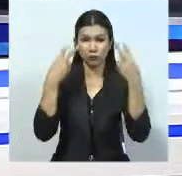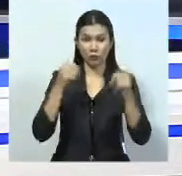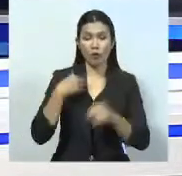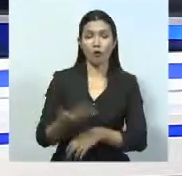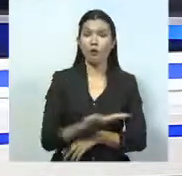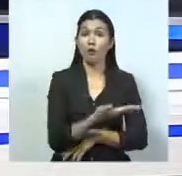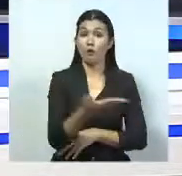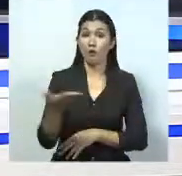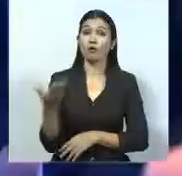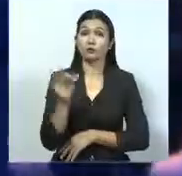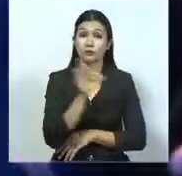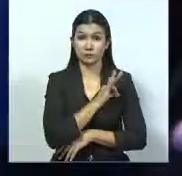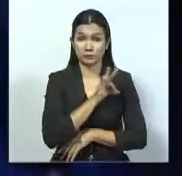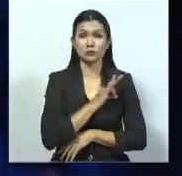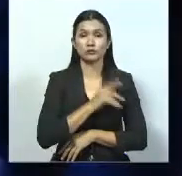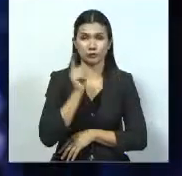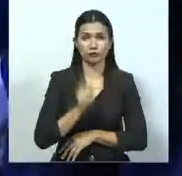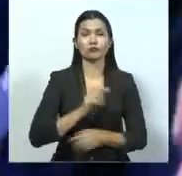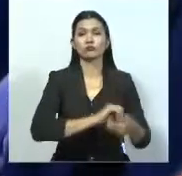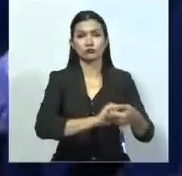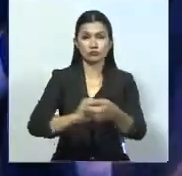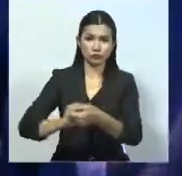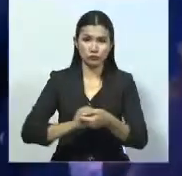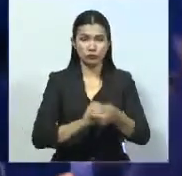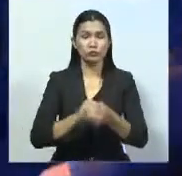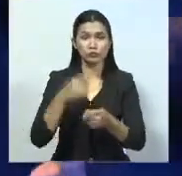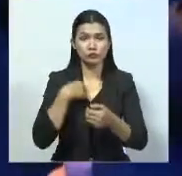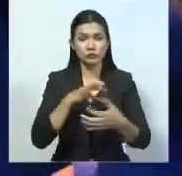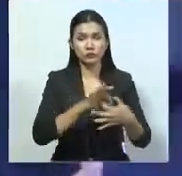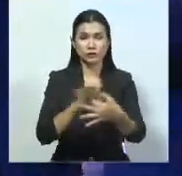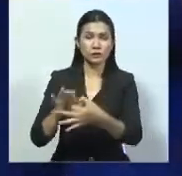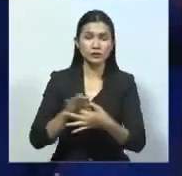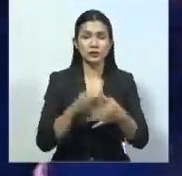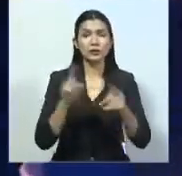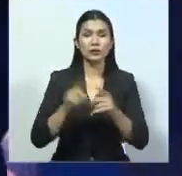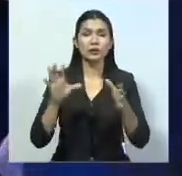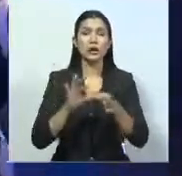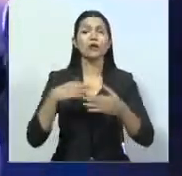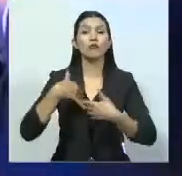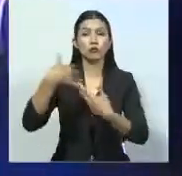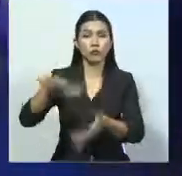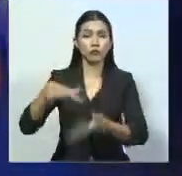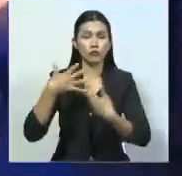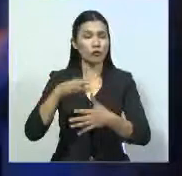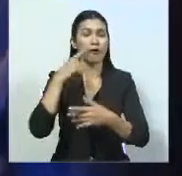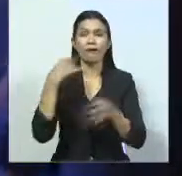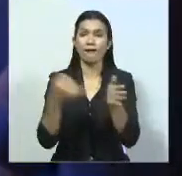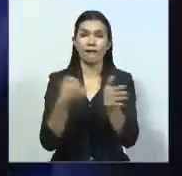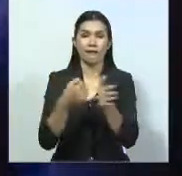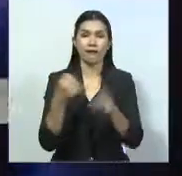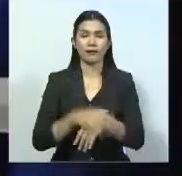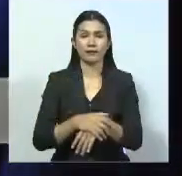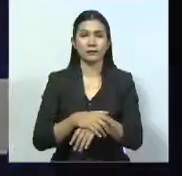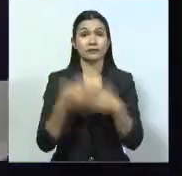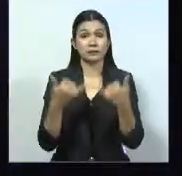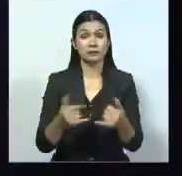าชิกเนี่ยแหละค่ะร่วมมือร่วมใจกันในการเชื่อมโยงการคมนาคมขนส่งในทุกรูปแบบแบบไร้รอยต่อโดยการประ